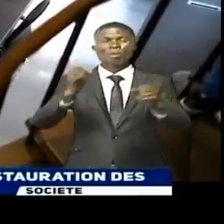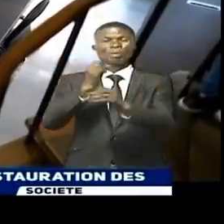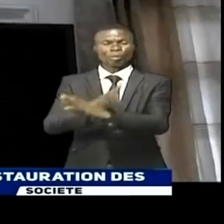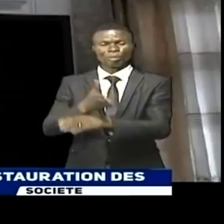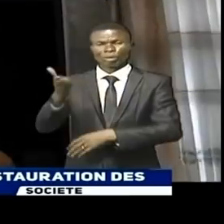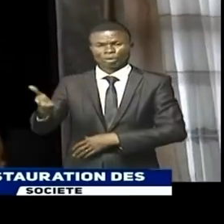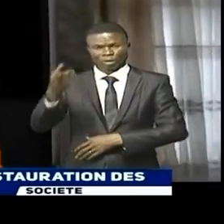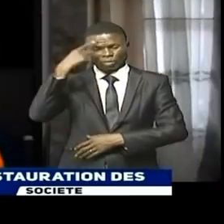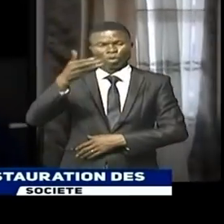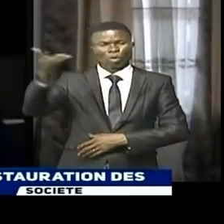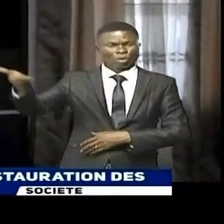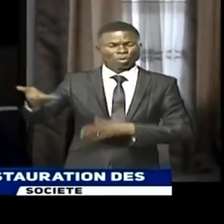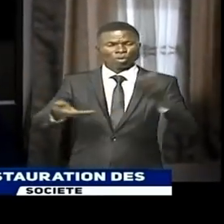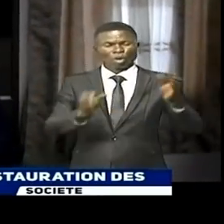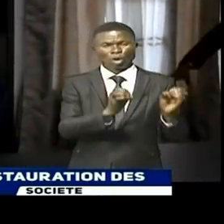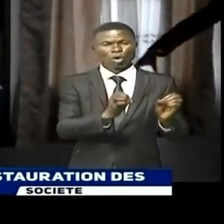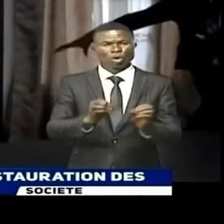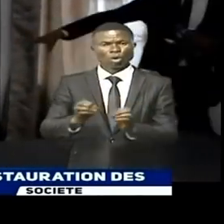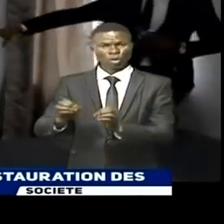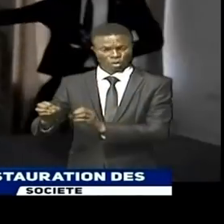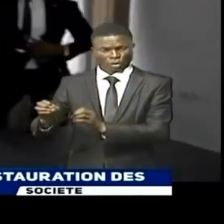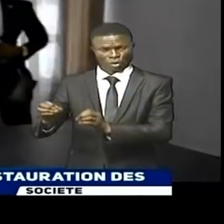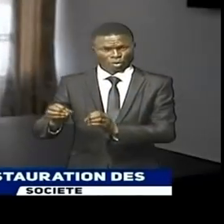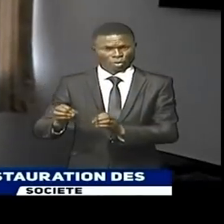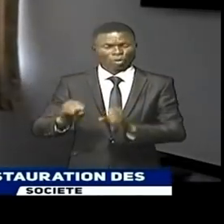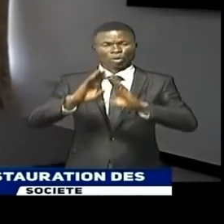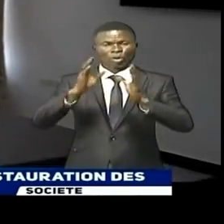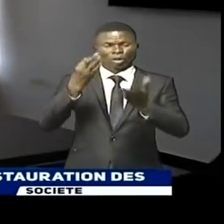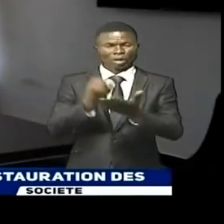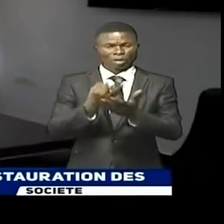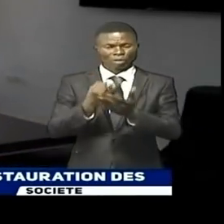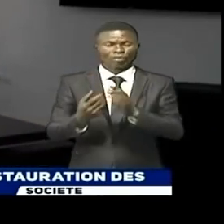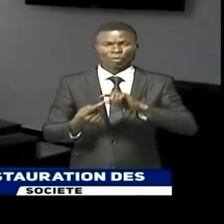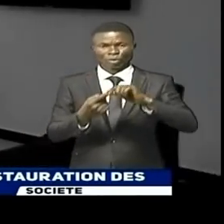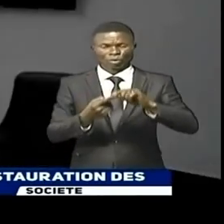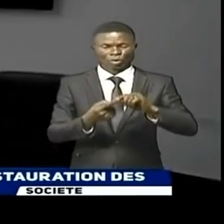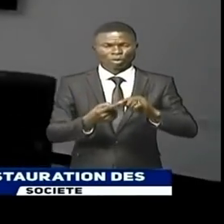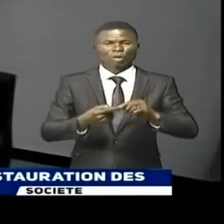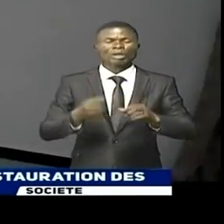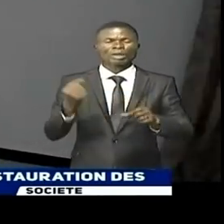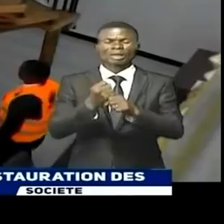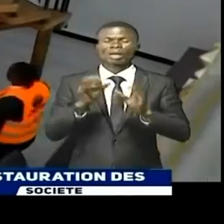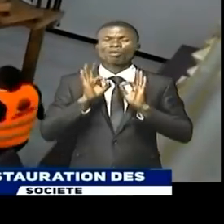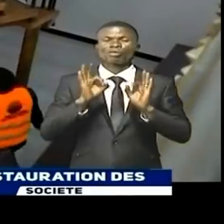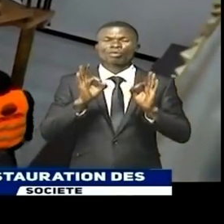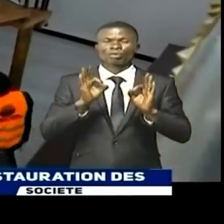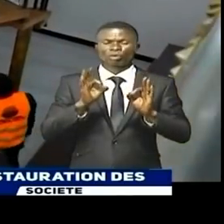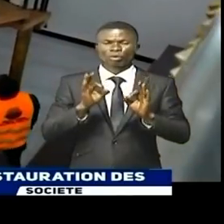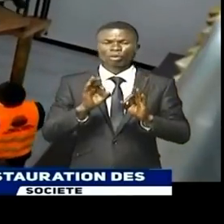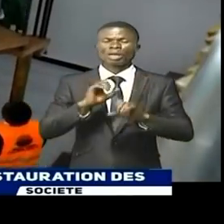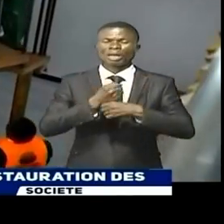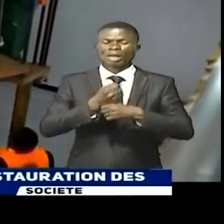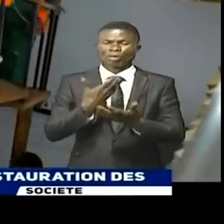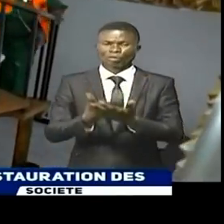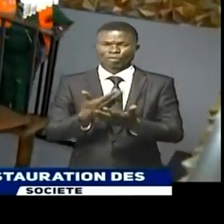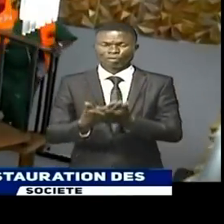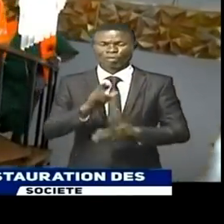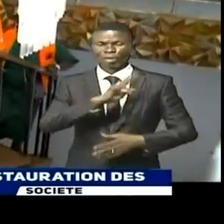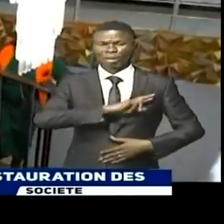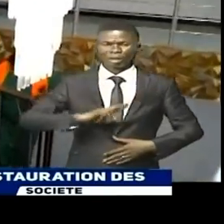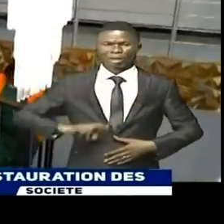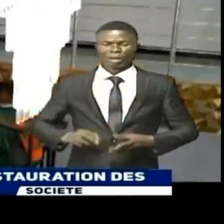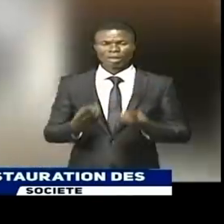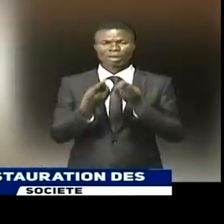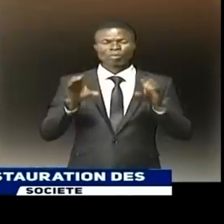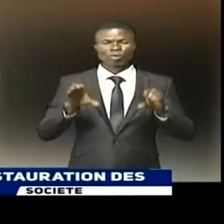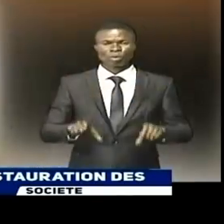pour accueillir l'organisation des formations spécifiques de ce nouveau métier de restauration rapide en république démocratique